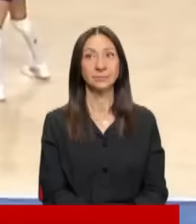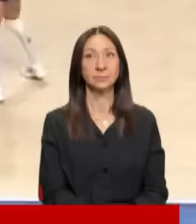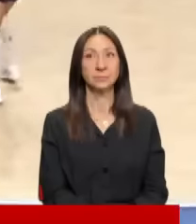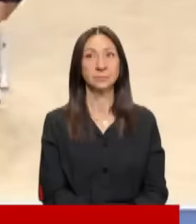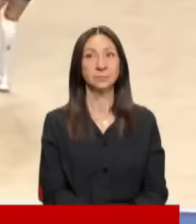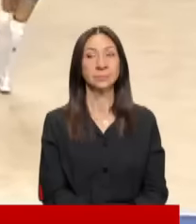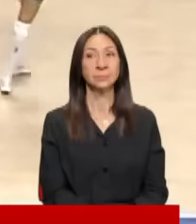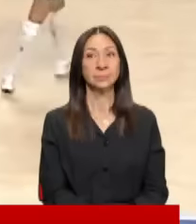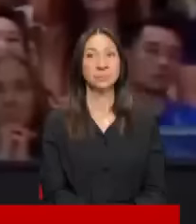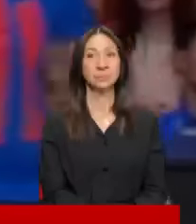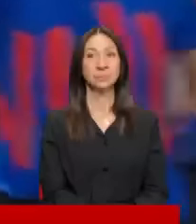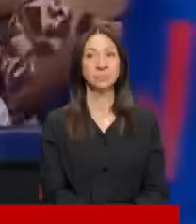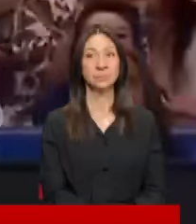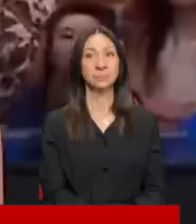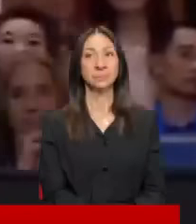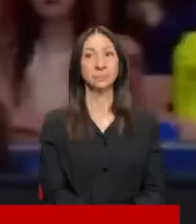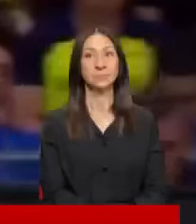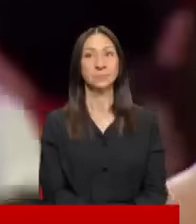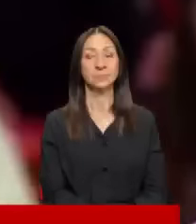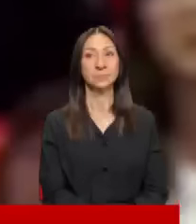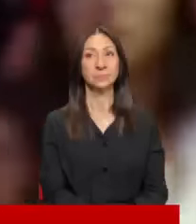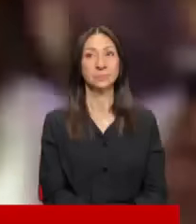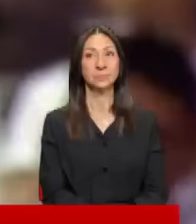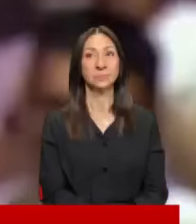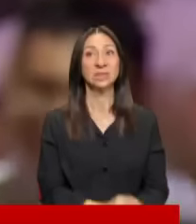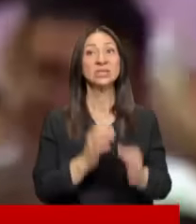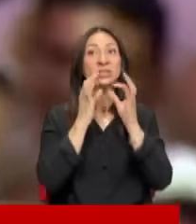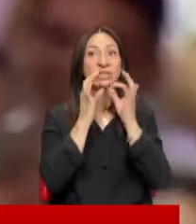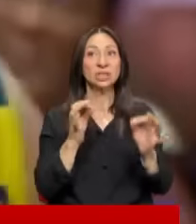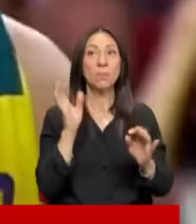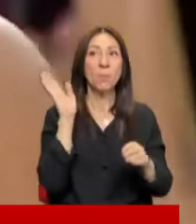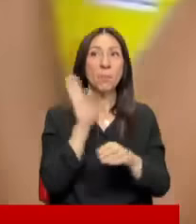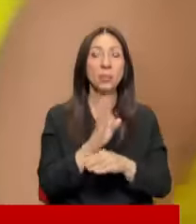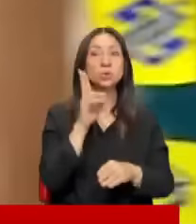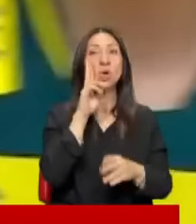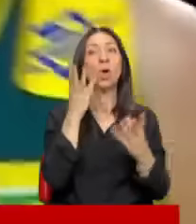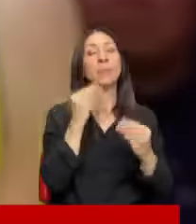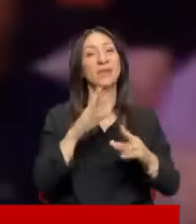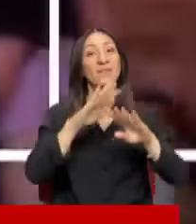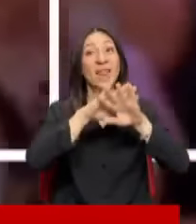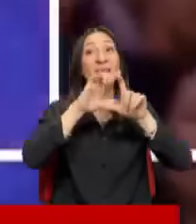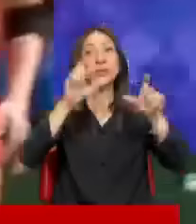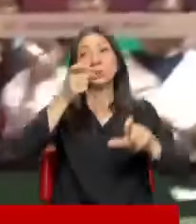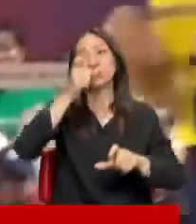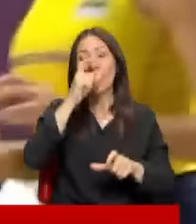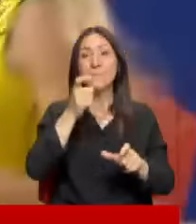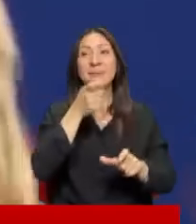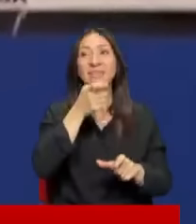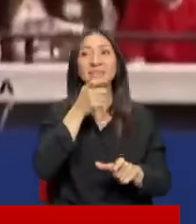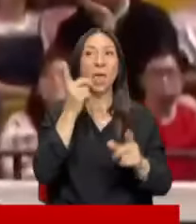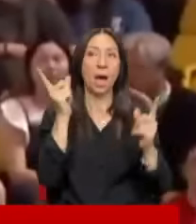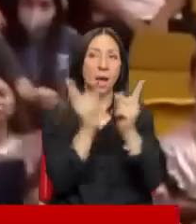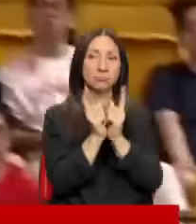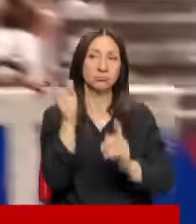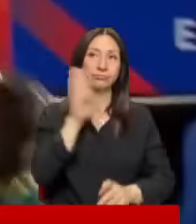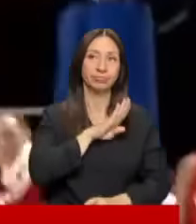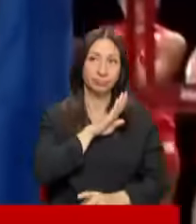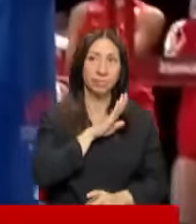sayısı. Blok sayısı Beyza'dan geliyor. Çin mağlubiyeti de son olmadı. Filenin sultanları Brezilya karşısında da